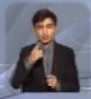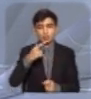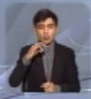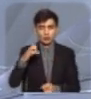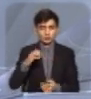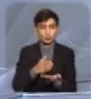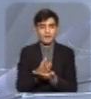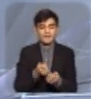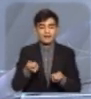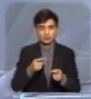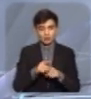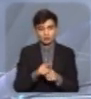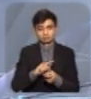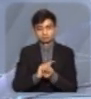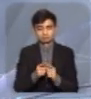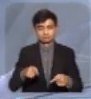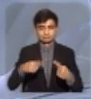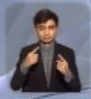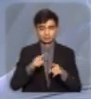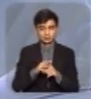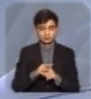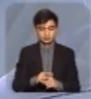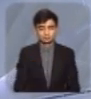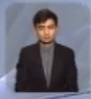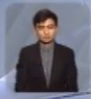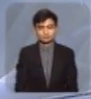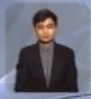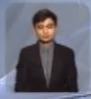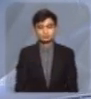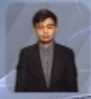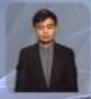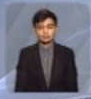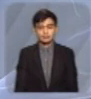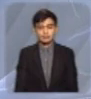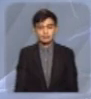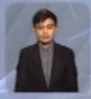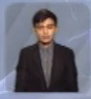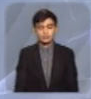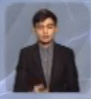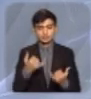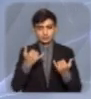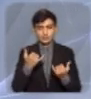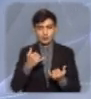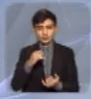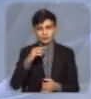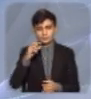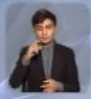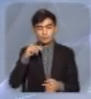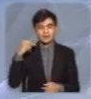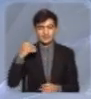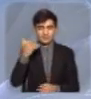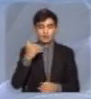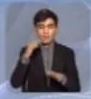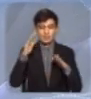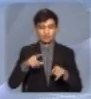госуправления. Зарина Беримкул с подробностями. Сегодня в резиденции президента